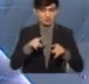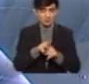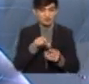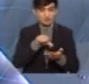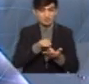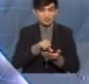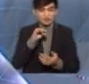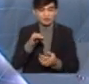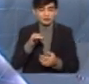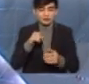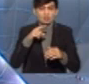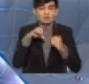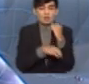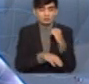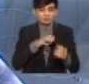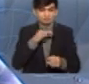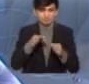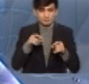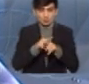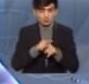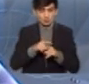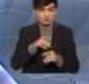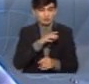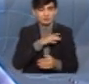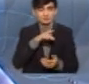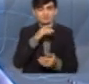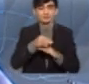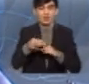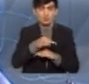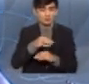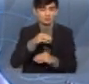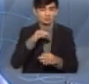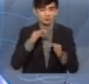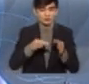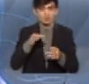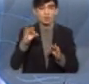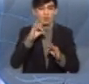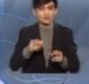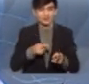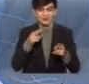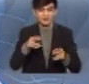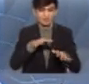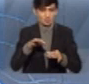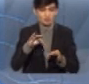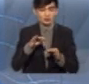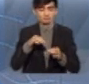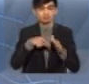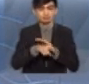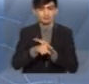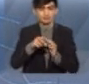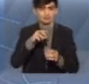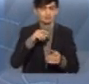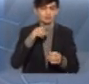Последнее заседание специализированного межрайонного суда по уголовным делам по традиции проходило на территории колонии-поселения. На